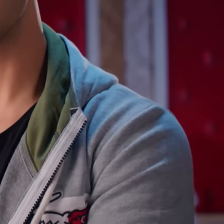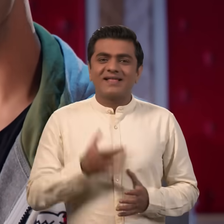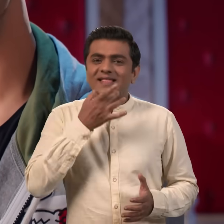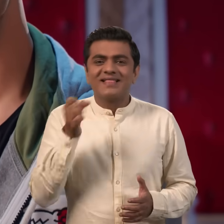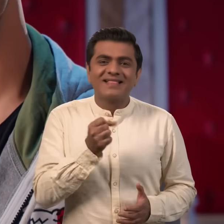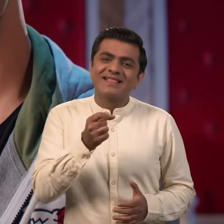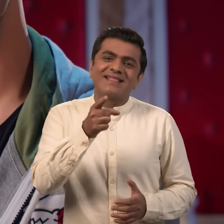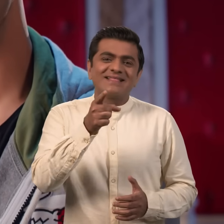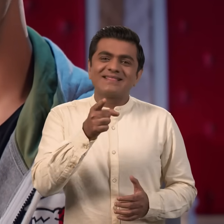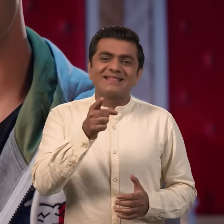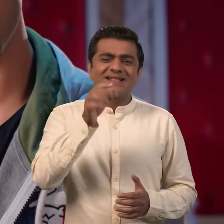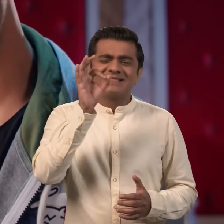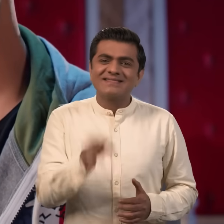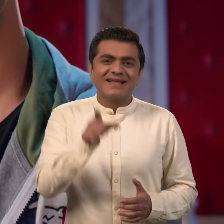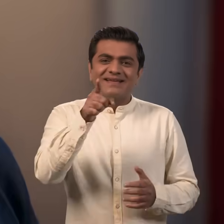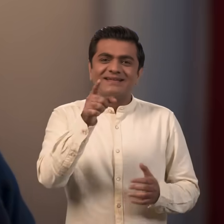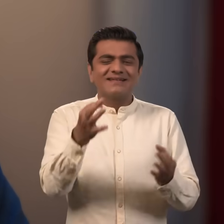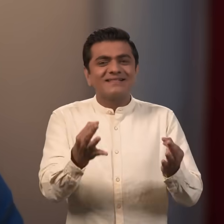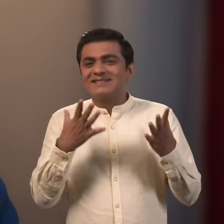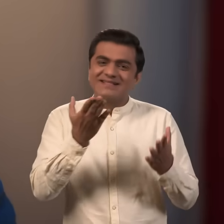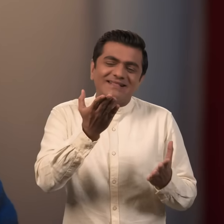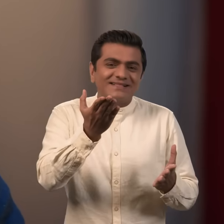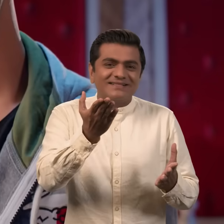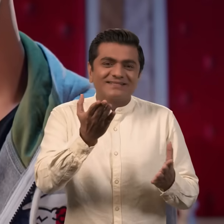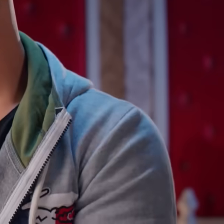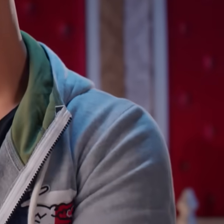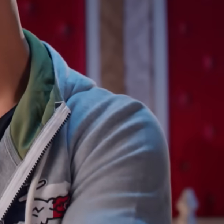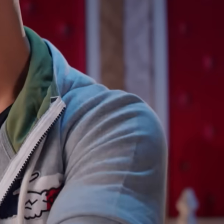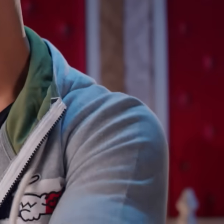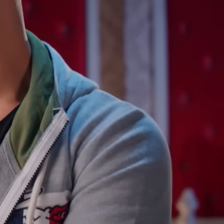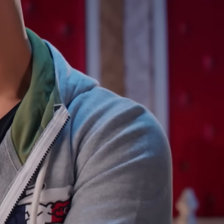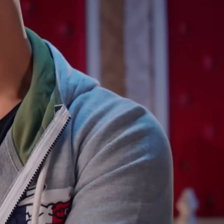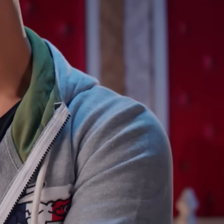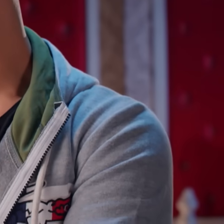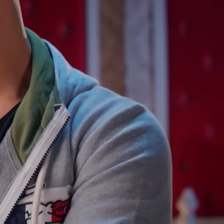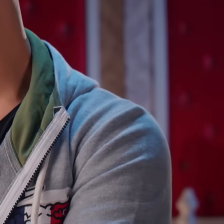यार दादू, अपना कमाल हो, सीरियसली।